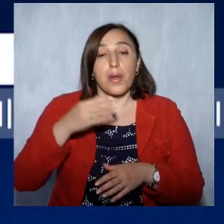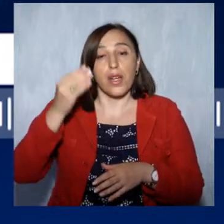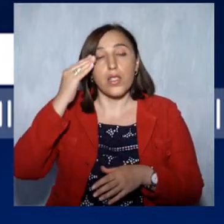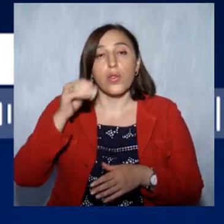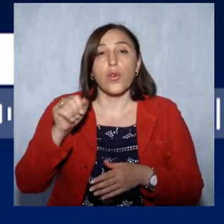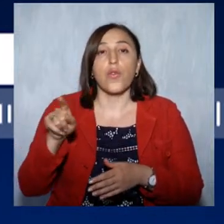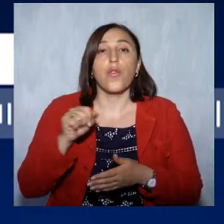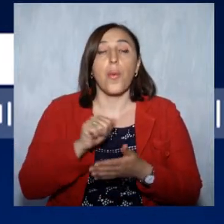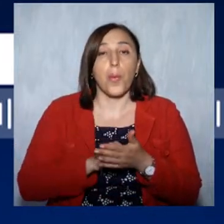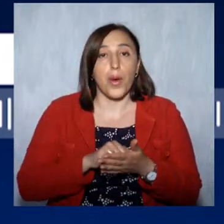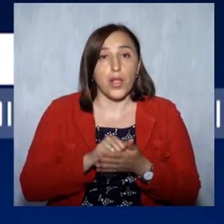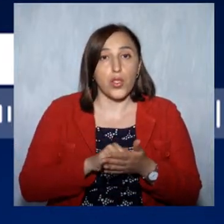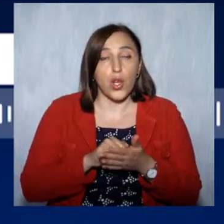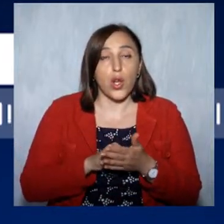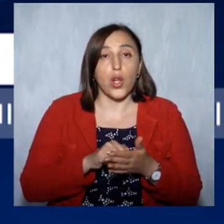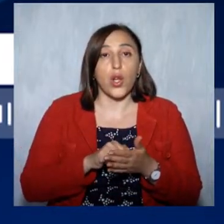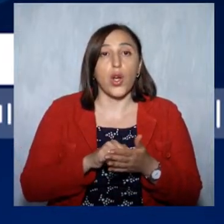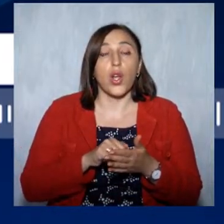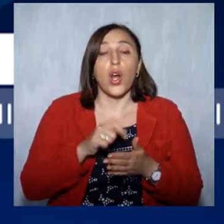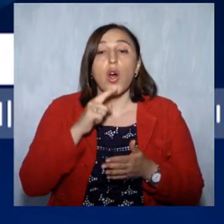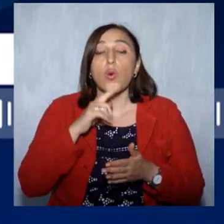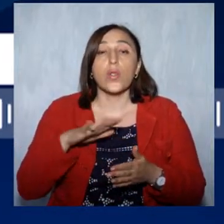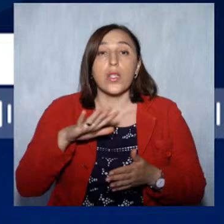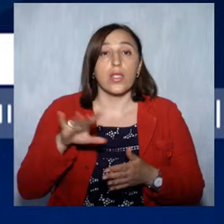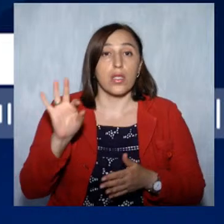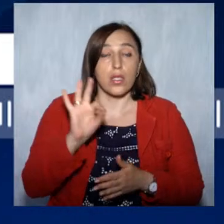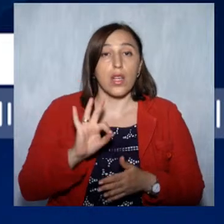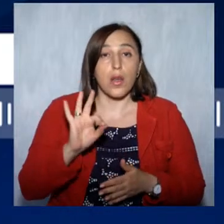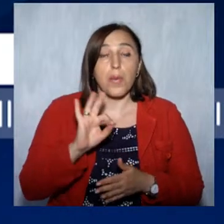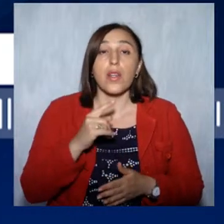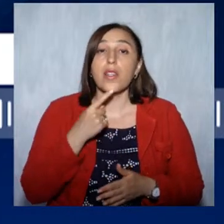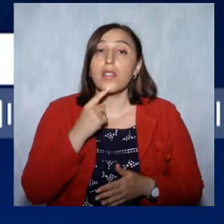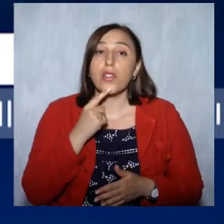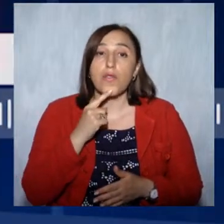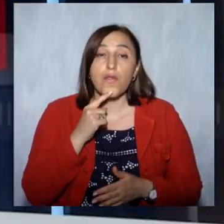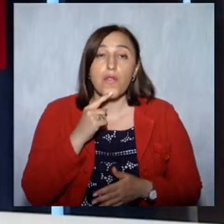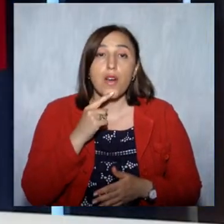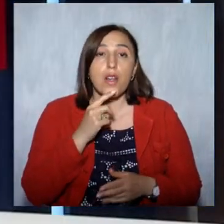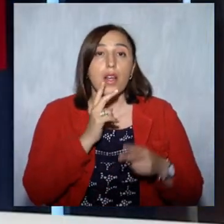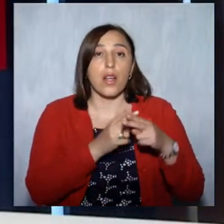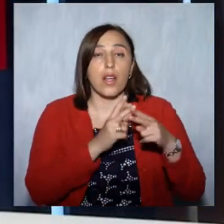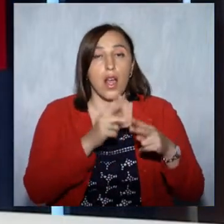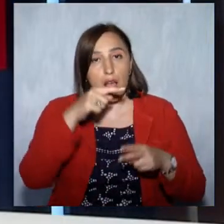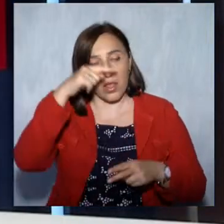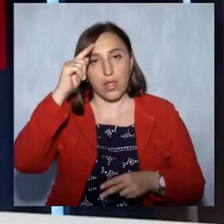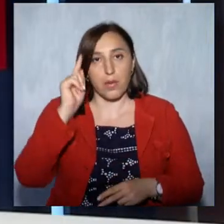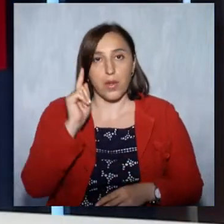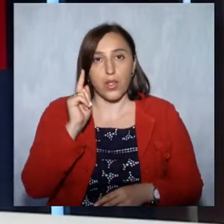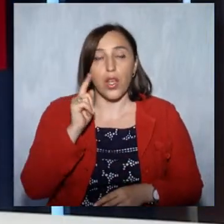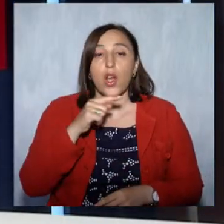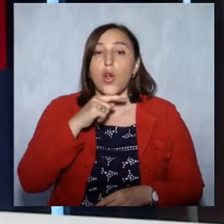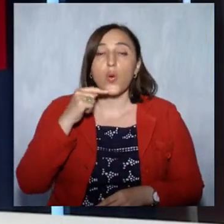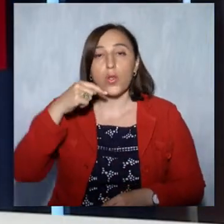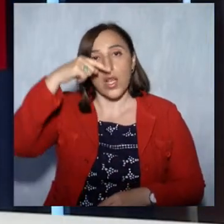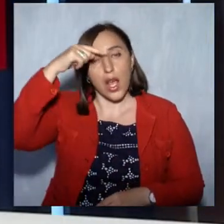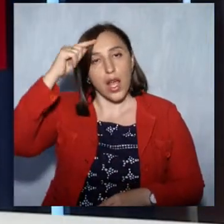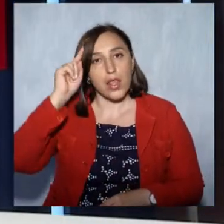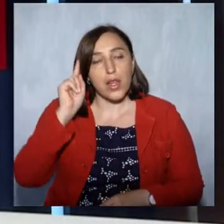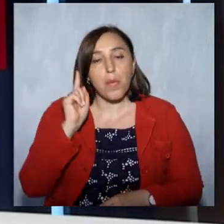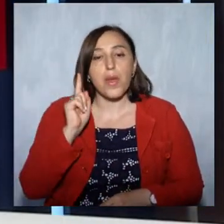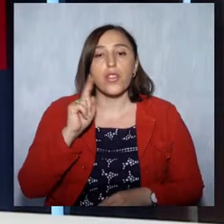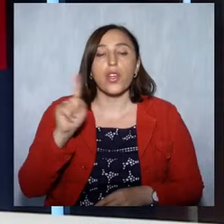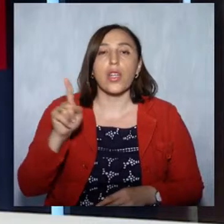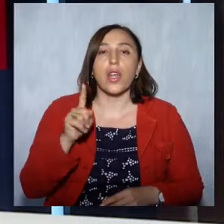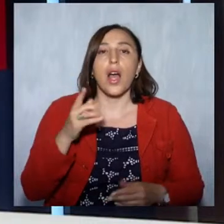նա է, որ Ռուսաստանին դժվար է հիմա վերահսկել Ադրբեջանը։ Ռուս-ադրբեջանական